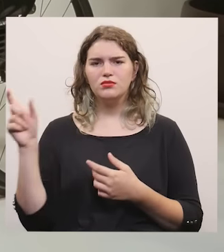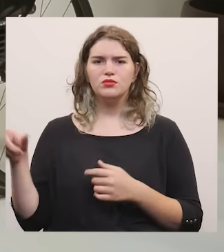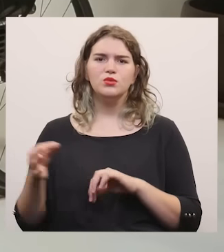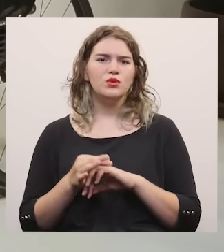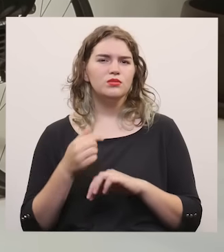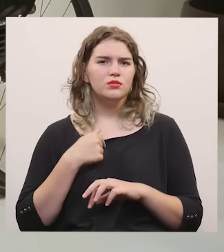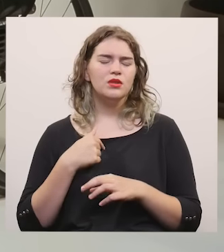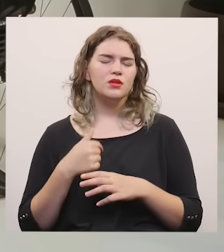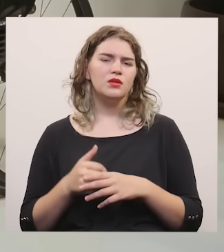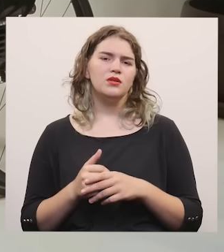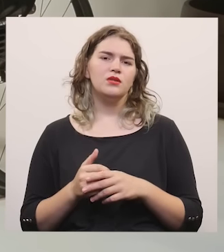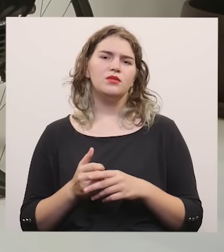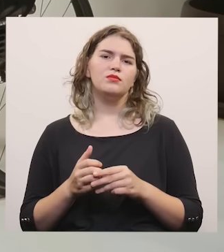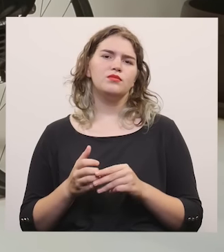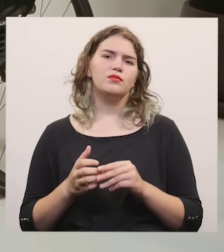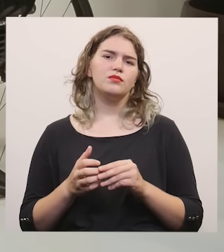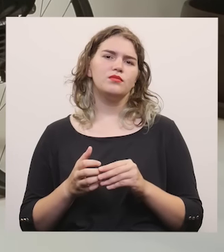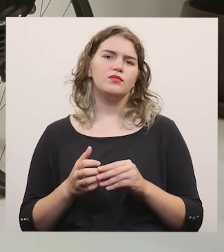el.